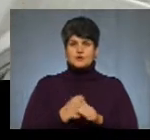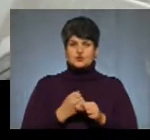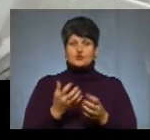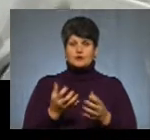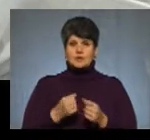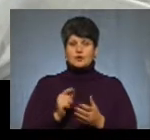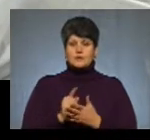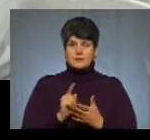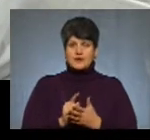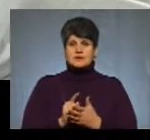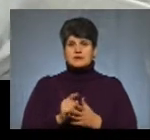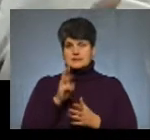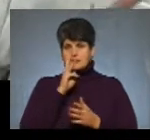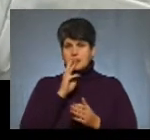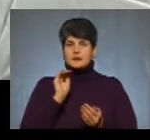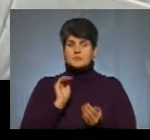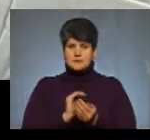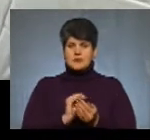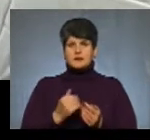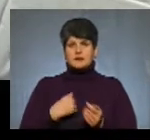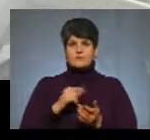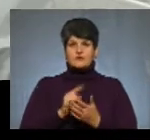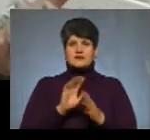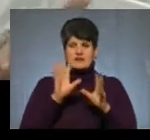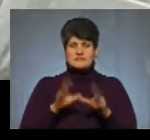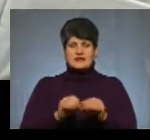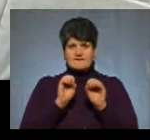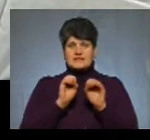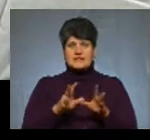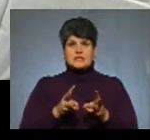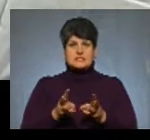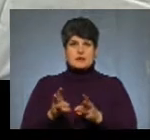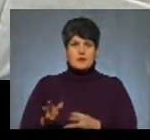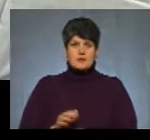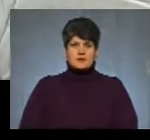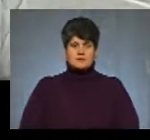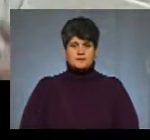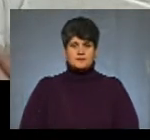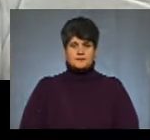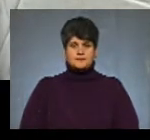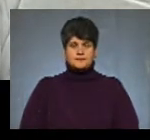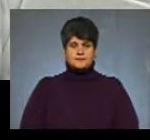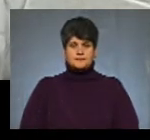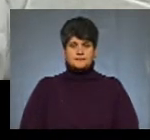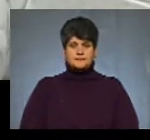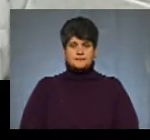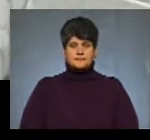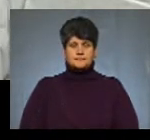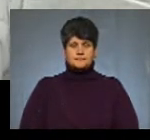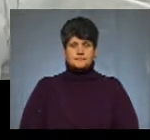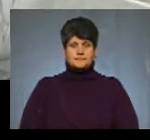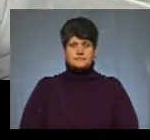пенсія мінімальна, зарплата мінімальна. Я повинна все віддати за опалення. Зарплата мінімальна, я повинна все